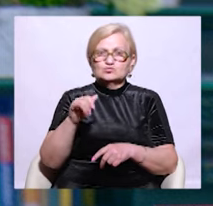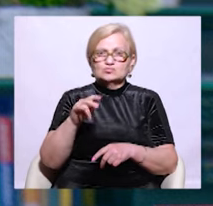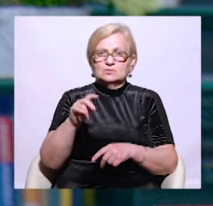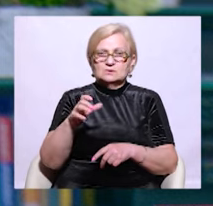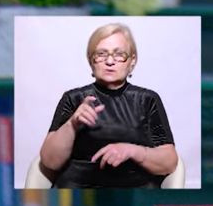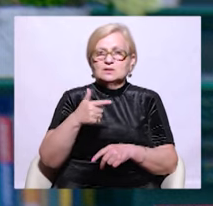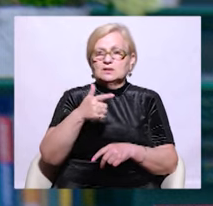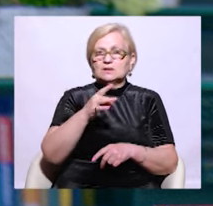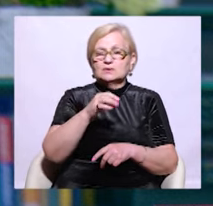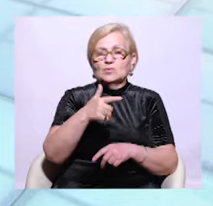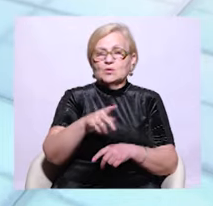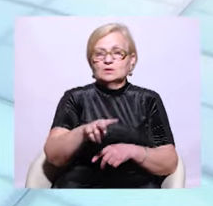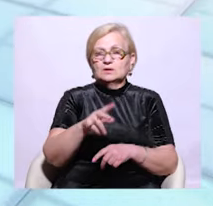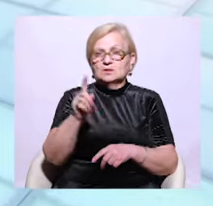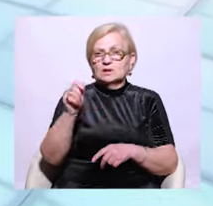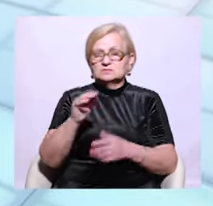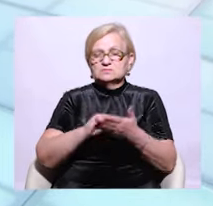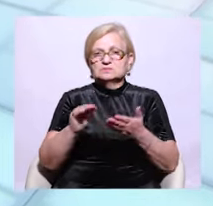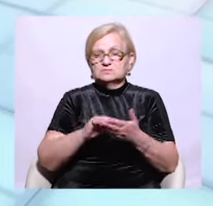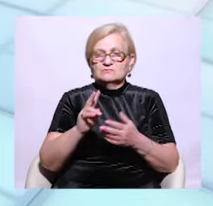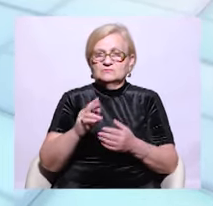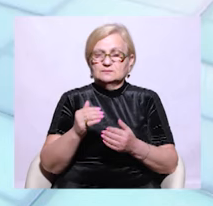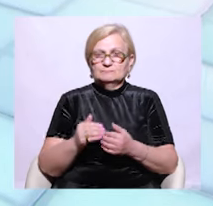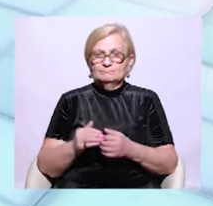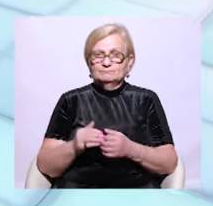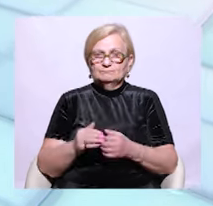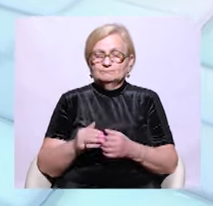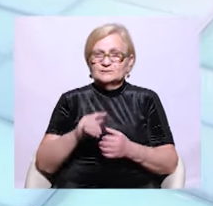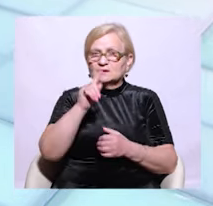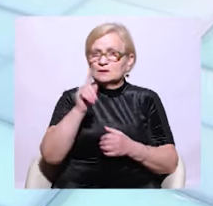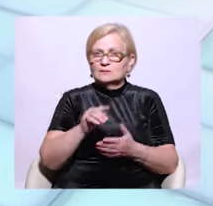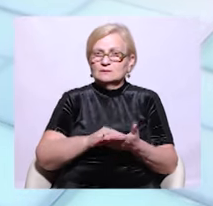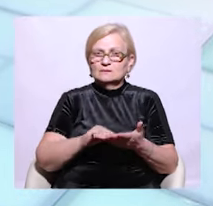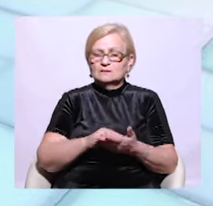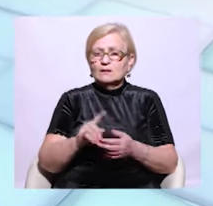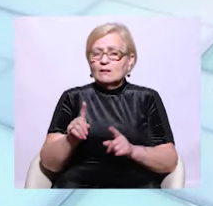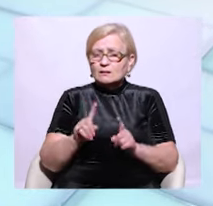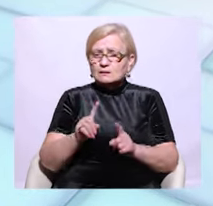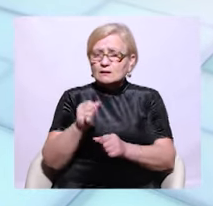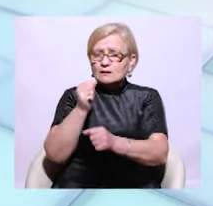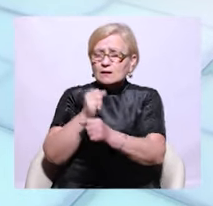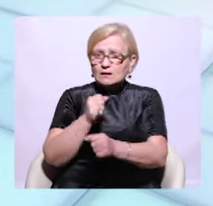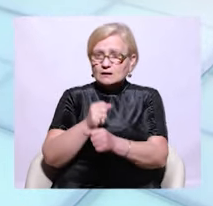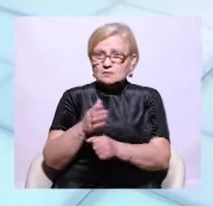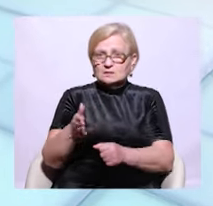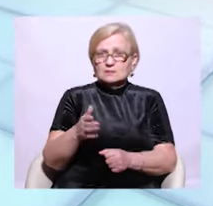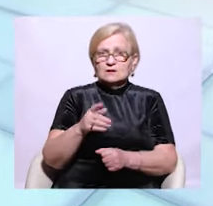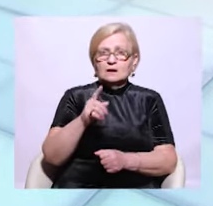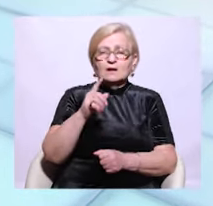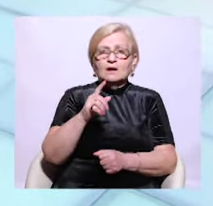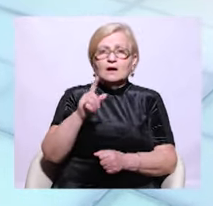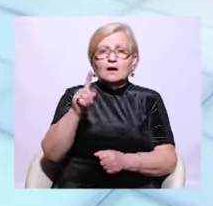გრიგოლ ხანძთელს. კიდევ გავიმეოროთ ეს კითხვა. რა გააკეთა გრიგოლ ხანძთელმა